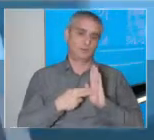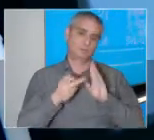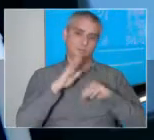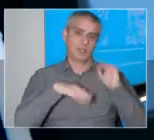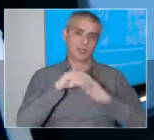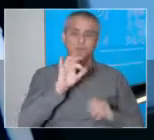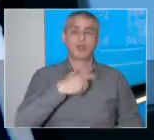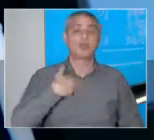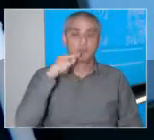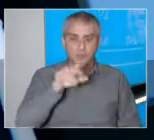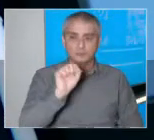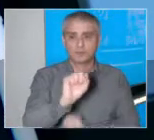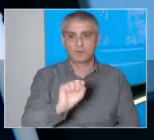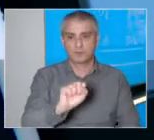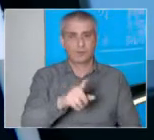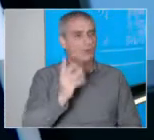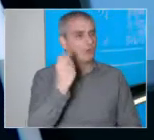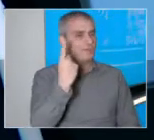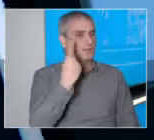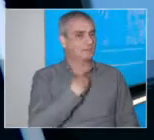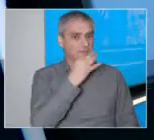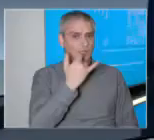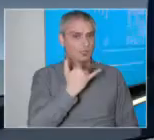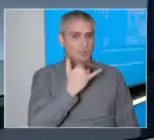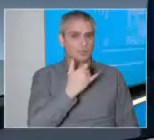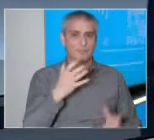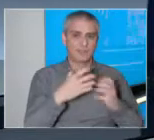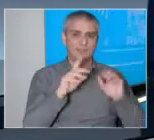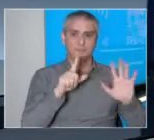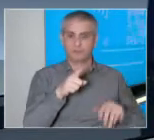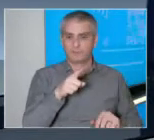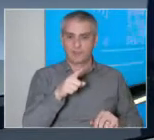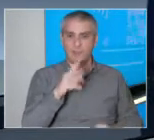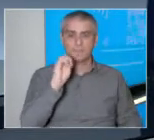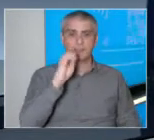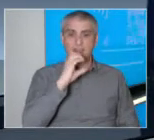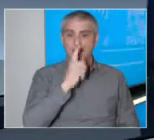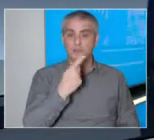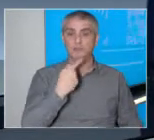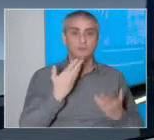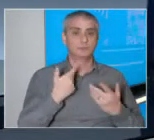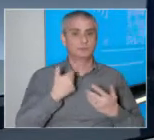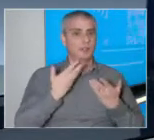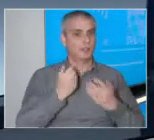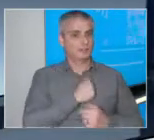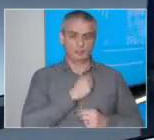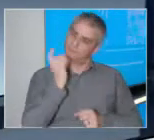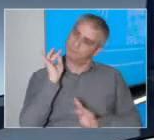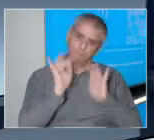שלה, אנחנו נהיה שם כדי לתמוך ולהעביר עוד משהו דבר. אחד רציתי לשאול, היום בכנס בשבע, מתן כהנא, השר לשירותי דת, נותן